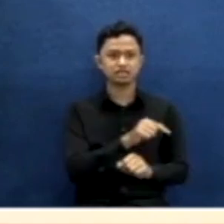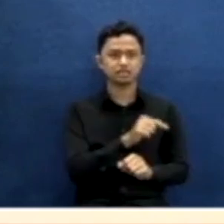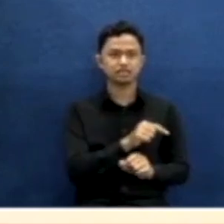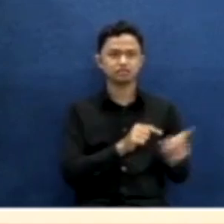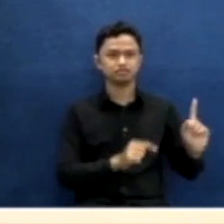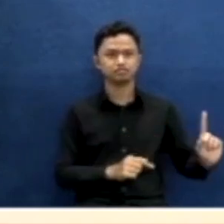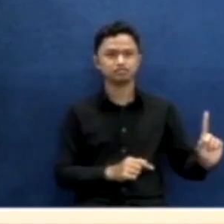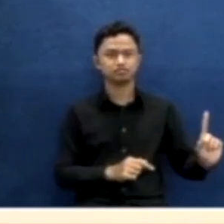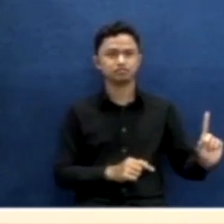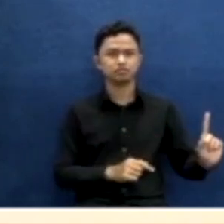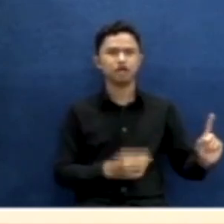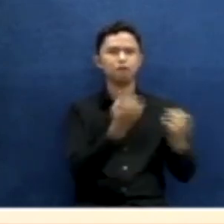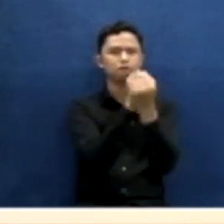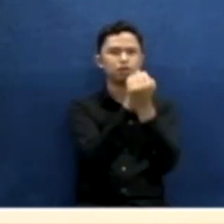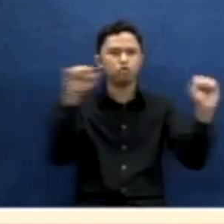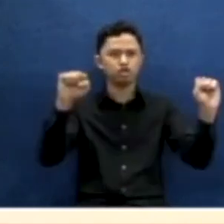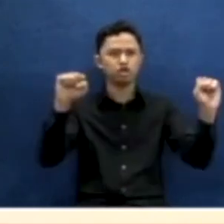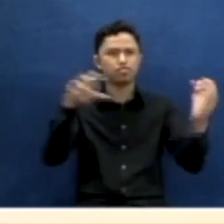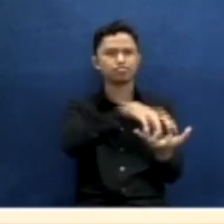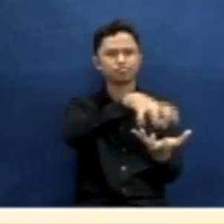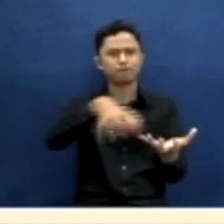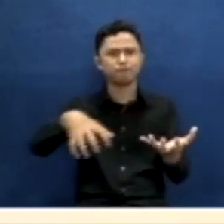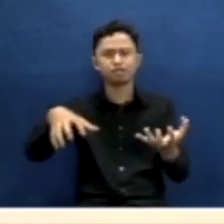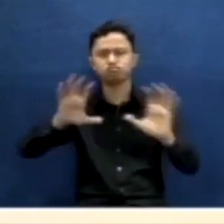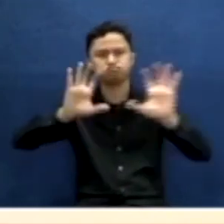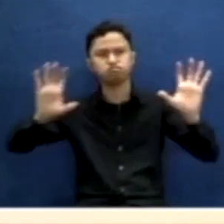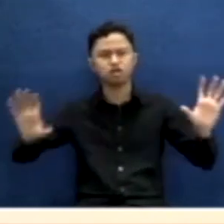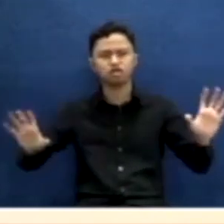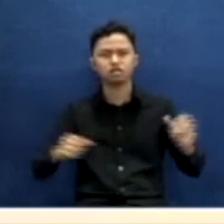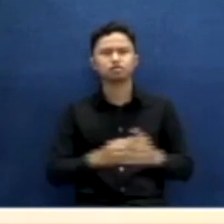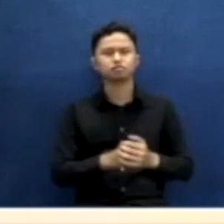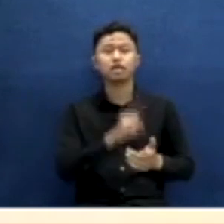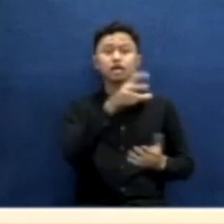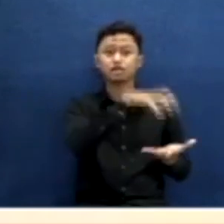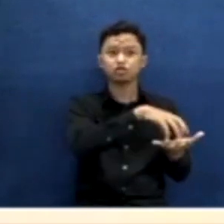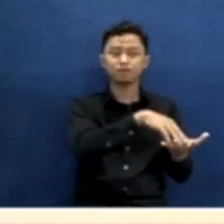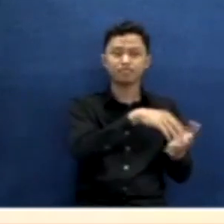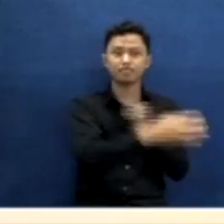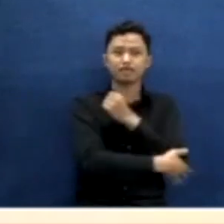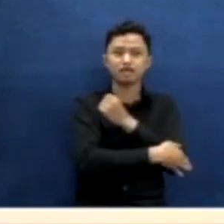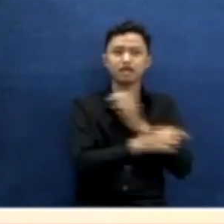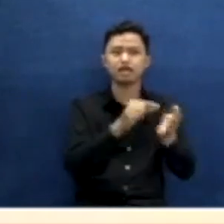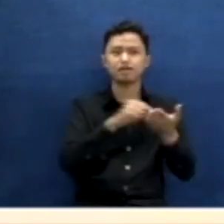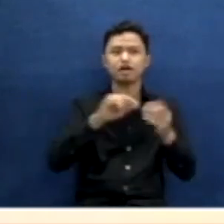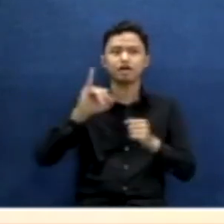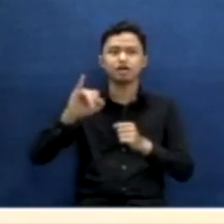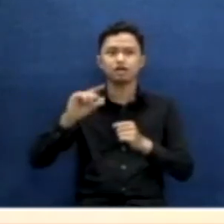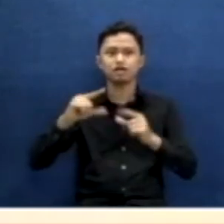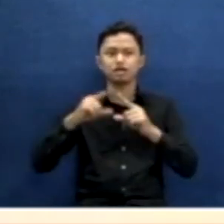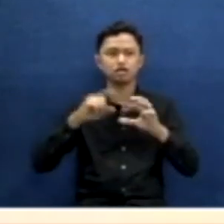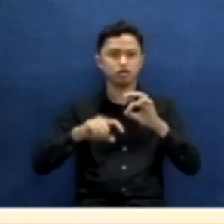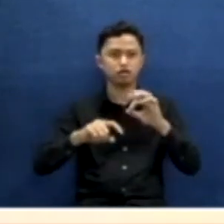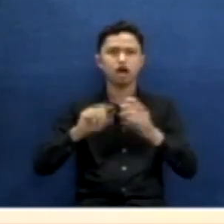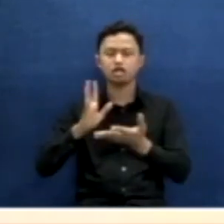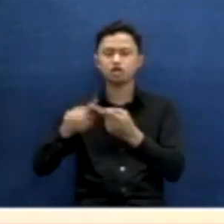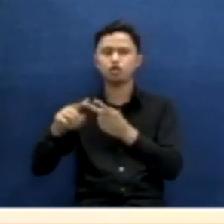menguasaibanyakwilayah.Salahsatuwilayah yangdikuasaiolehHajjajbinYusufadalahIrak .AdaBasrah,ada